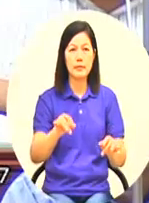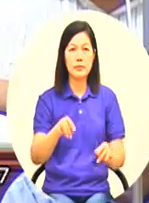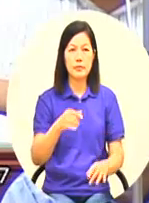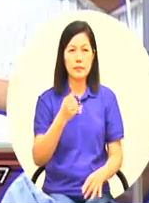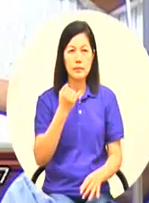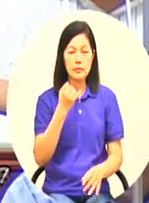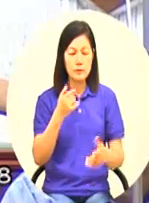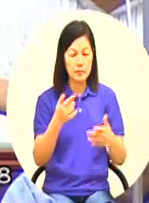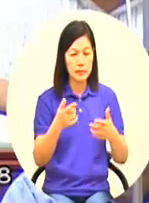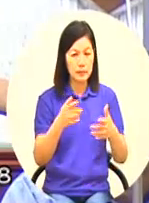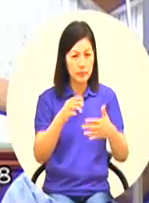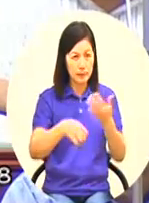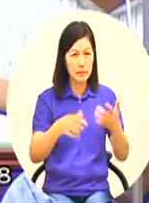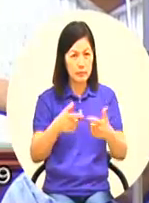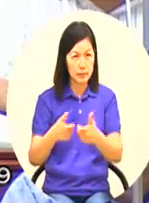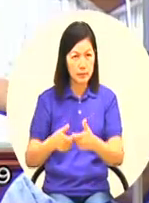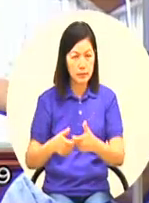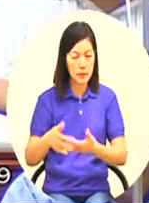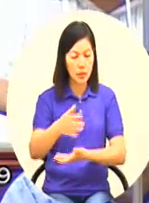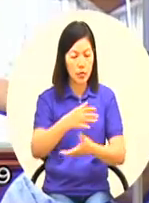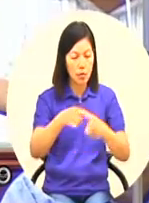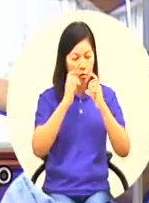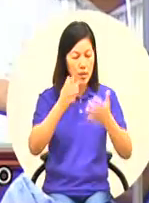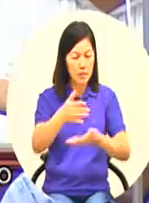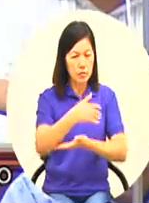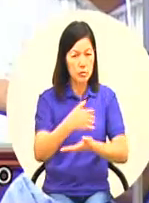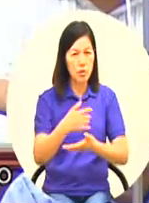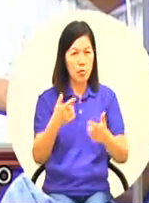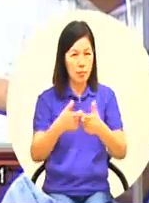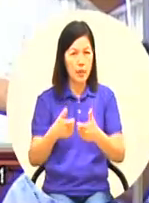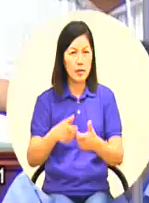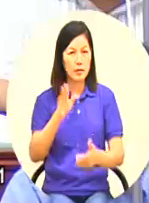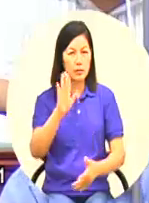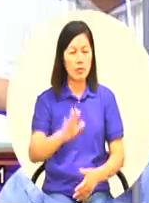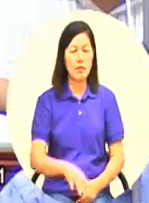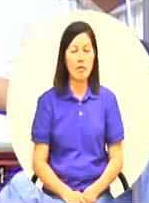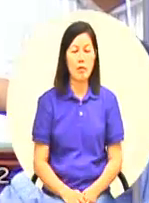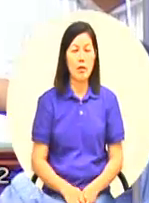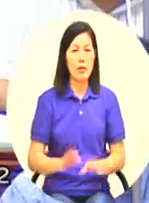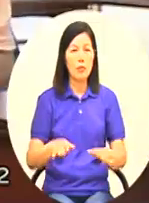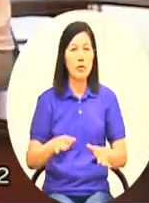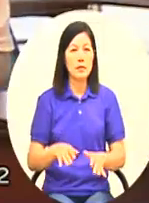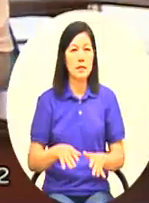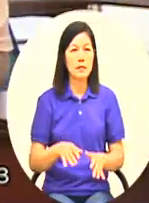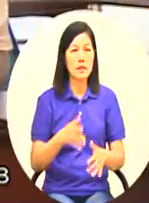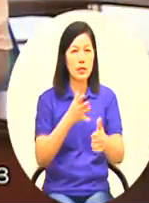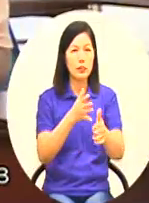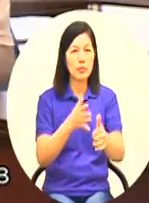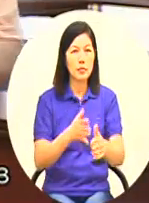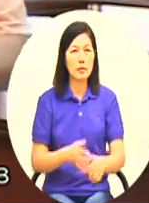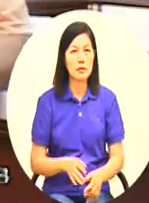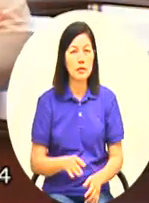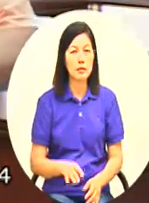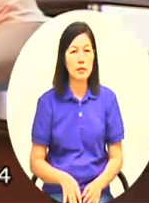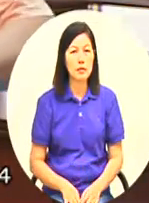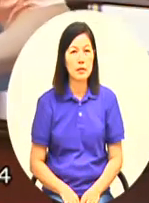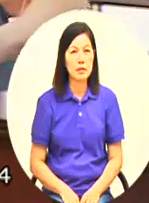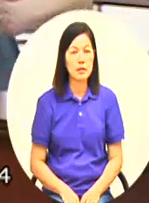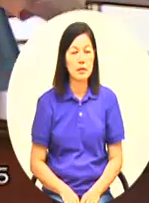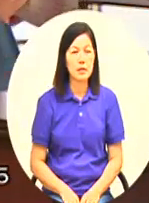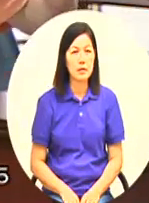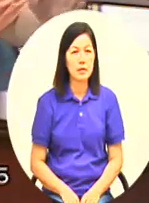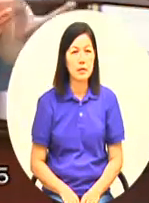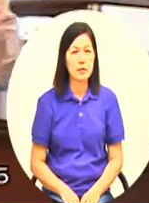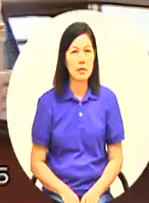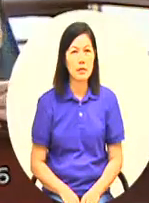应回收的业者的，所以伊直接来申请登记就 行了。局长，我这边问的是清平公就一号，我咧讲的唔是讲你